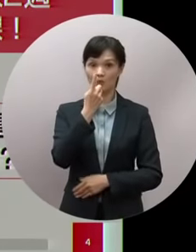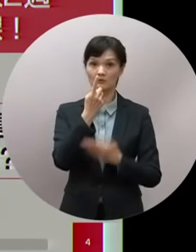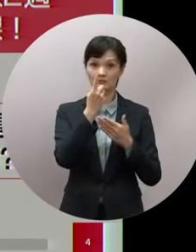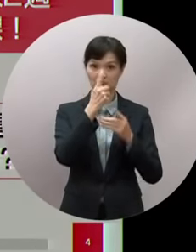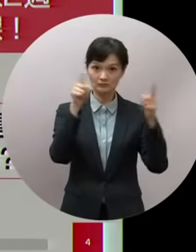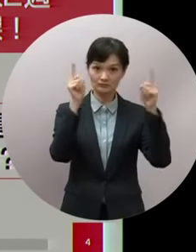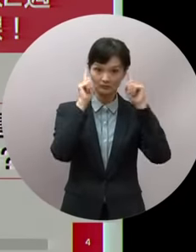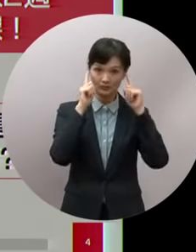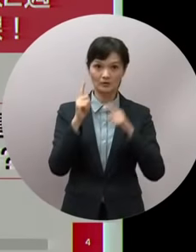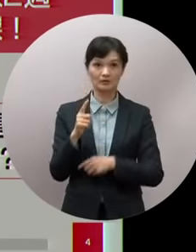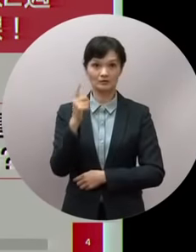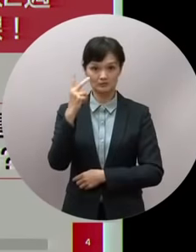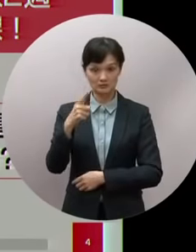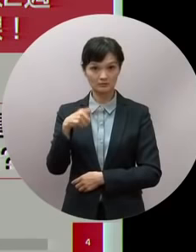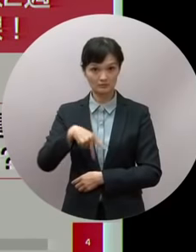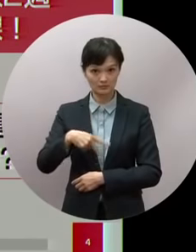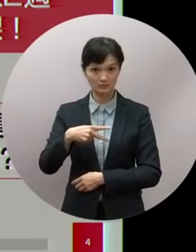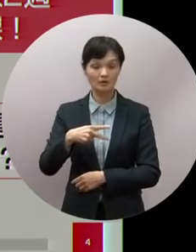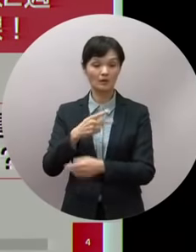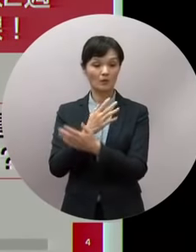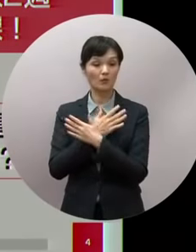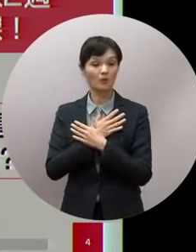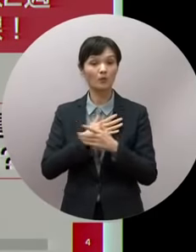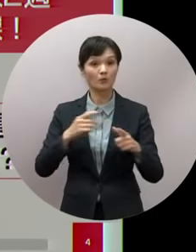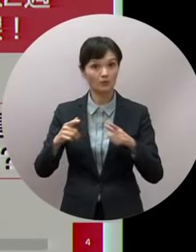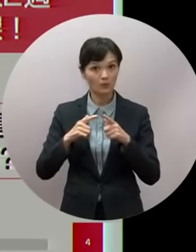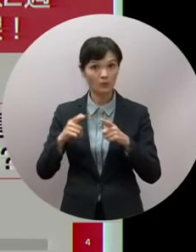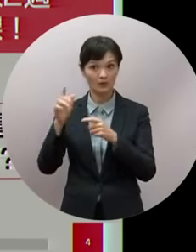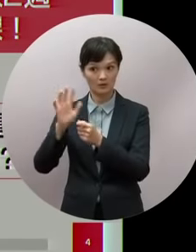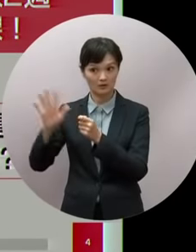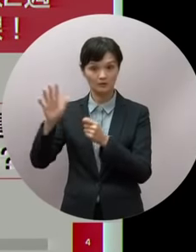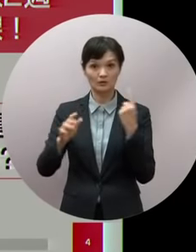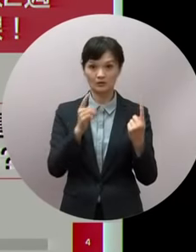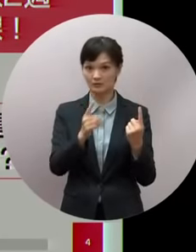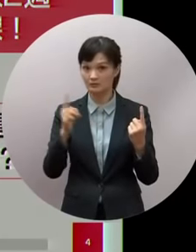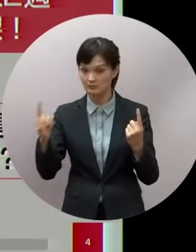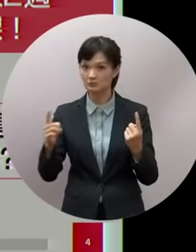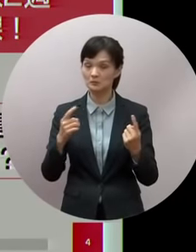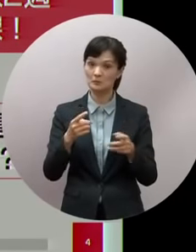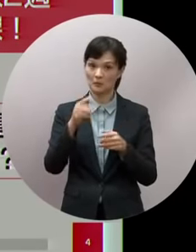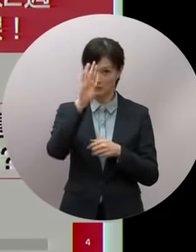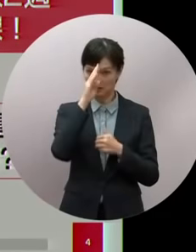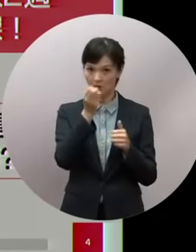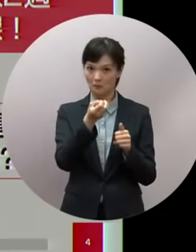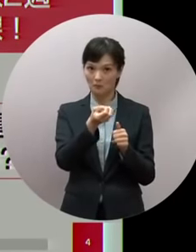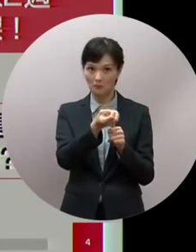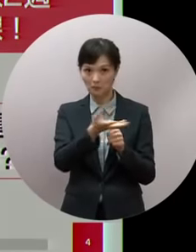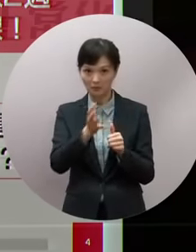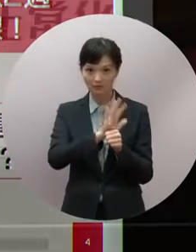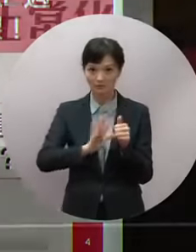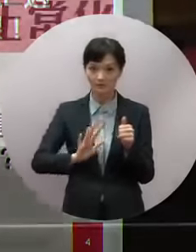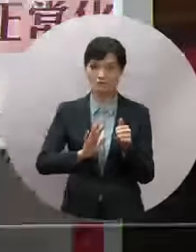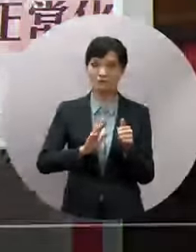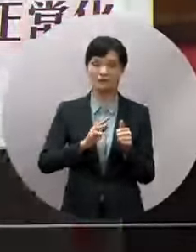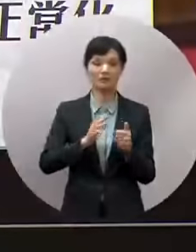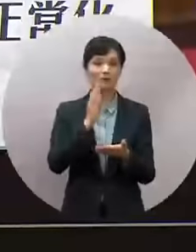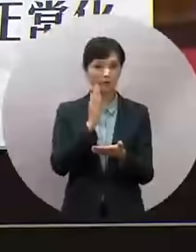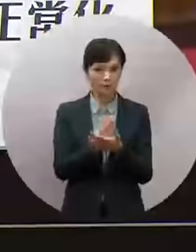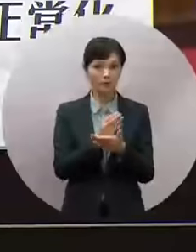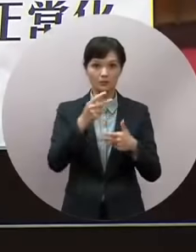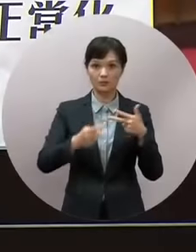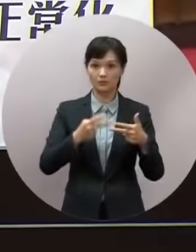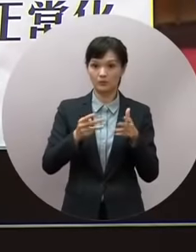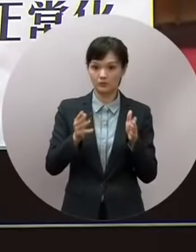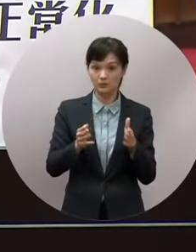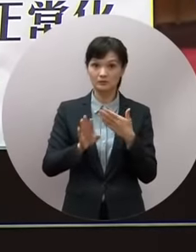幼儿园、一所高中曾经因疫情影响停课2周，其他都正常上学。这代